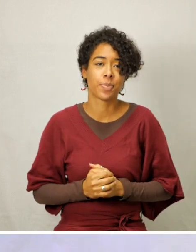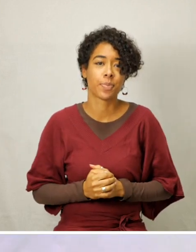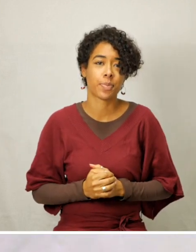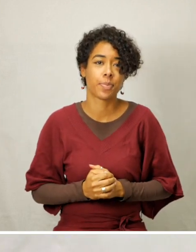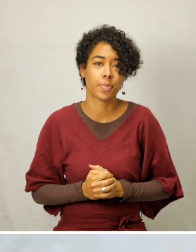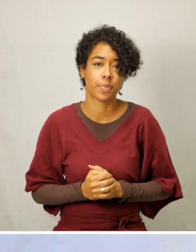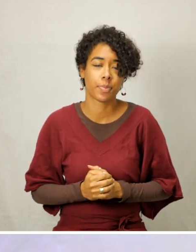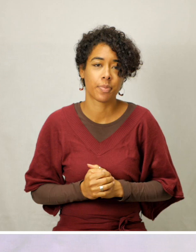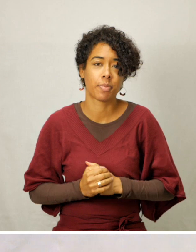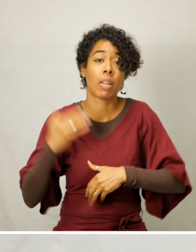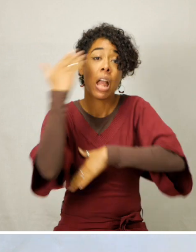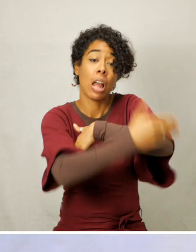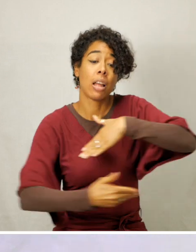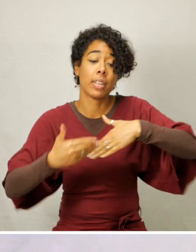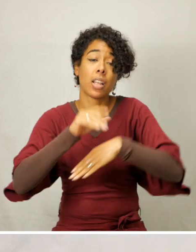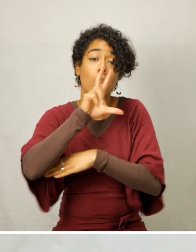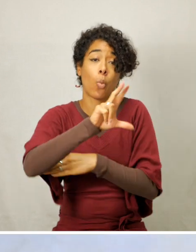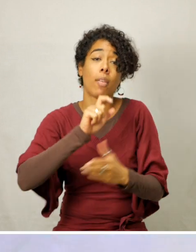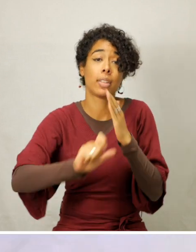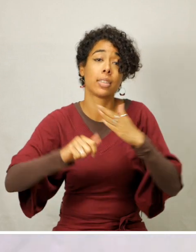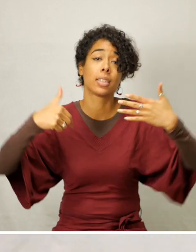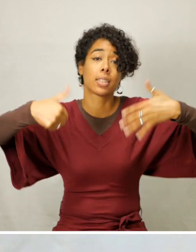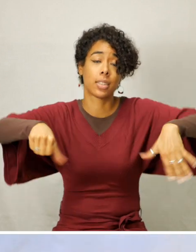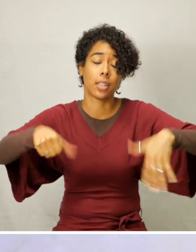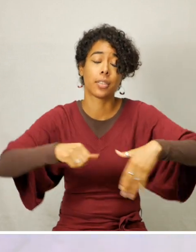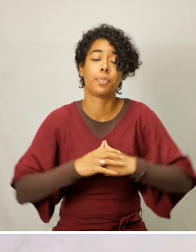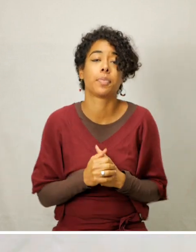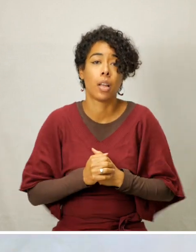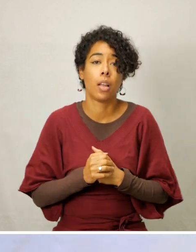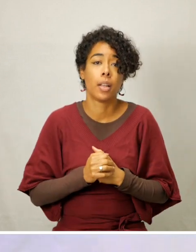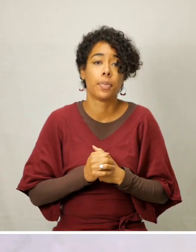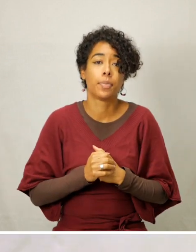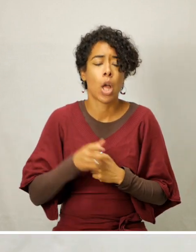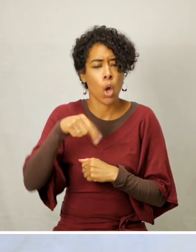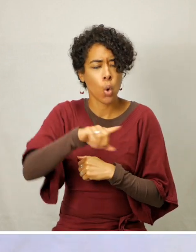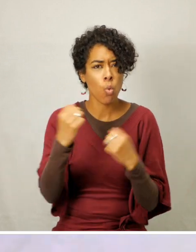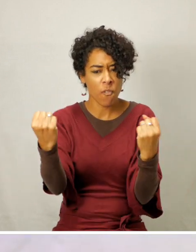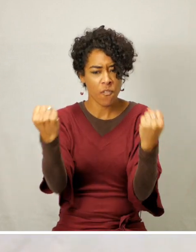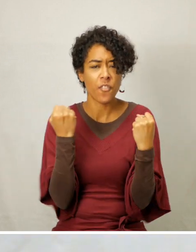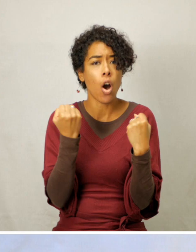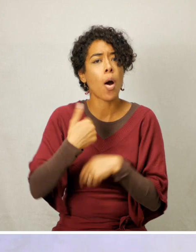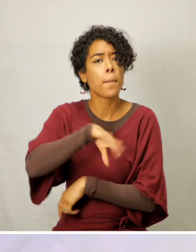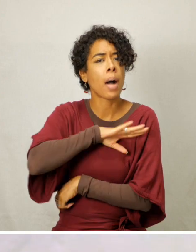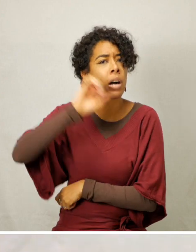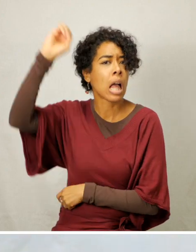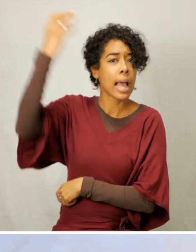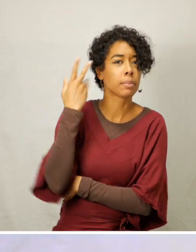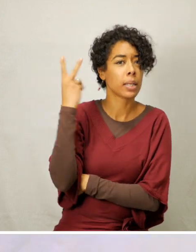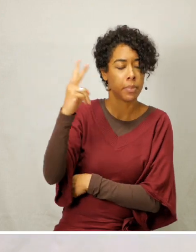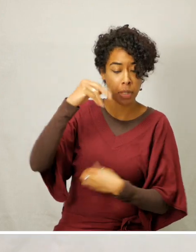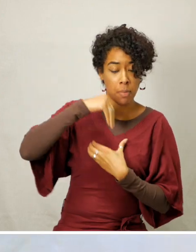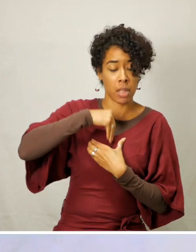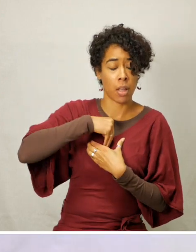Éphésiens 3,16 nous dit d'être puissamment fortifié par son esprit dans l'homme intérieur, en sorte que Christ habite